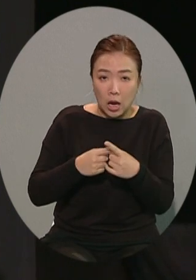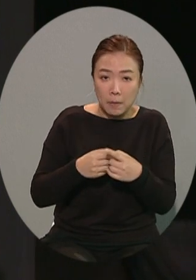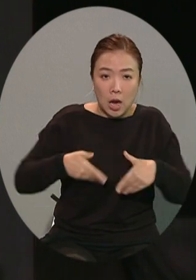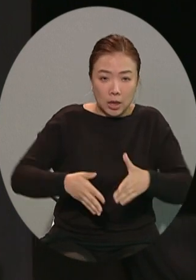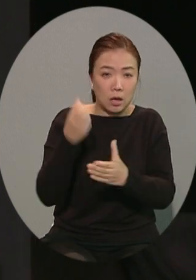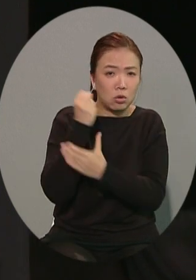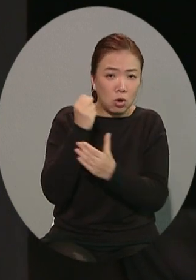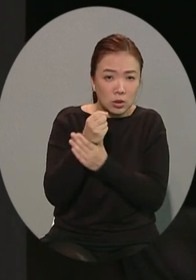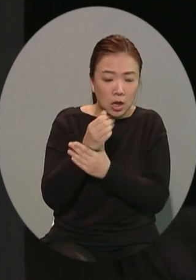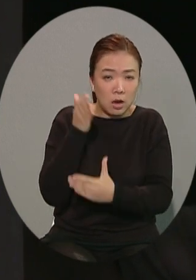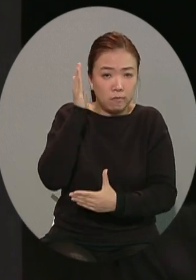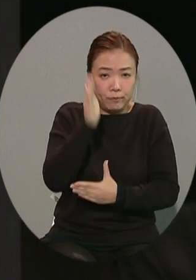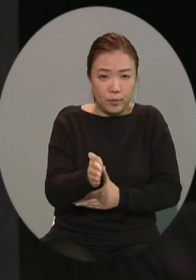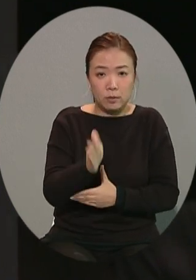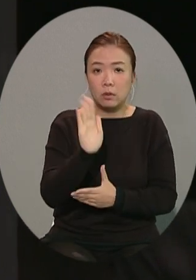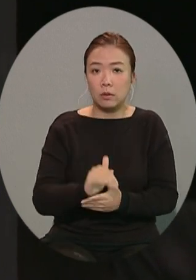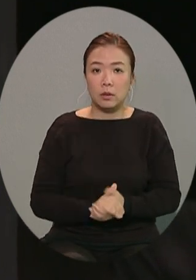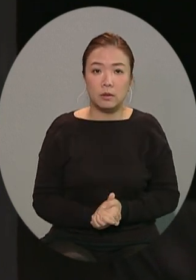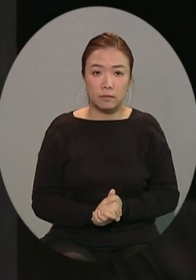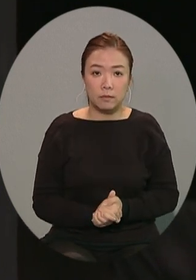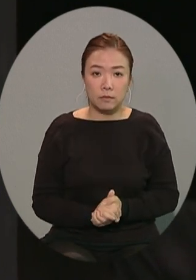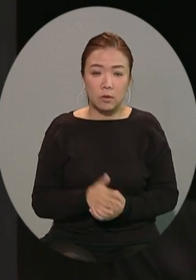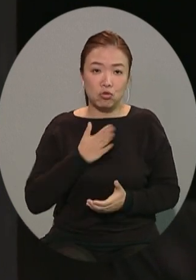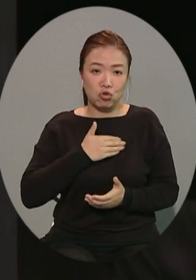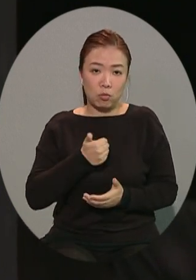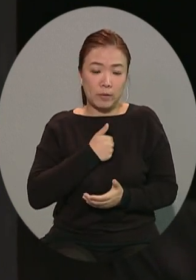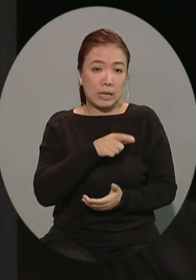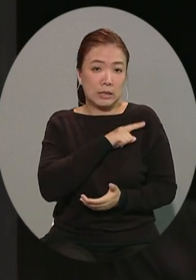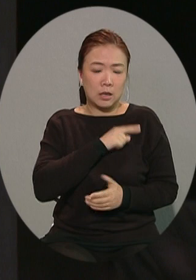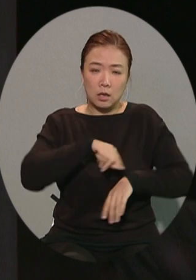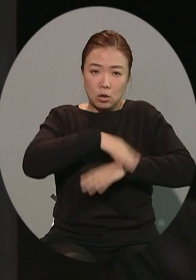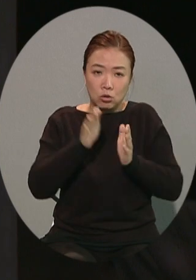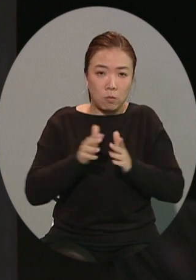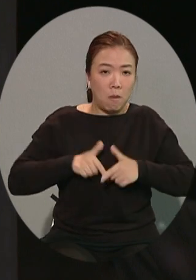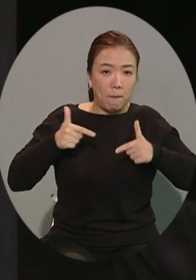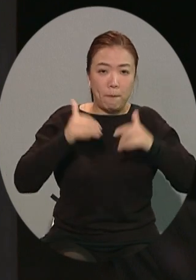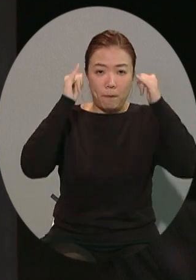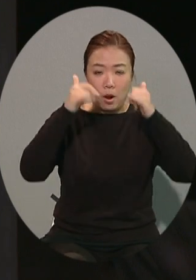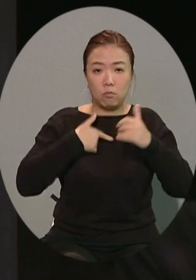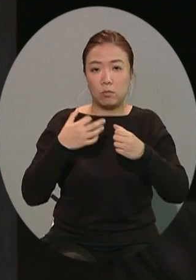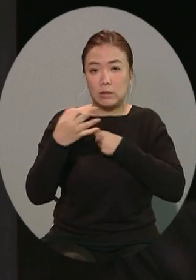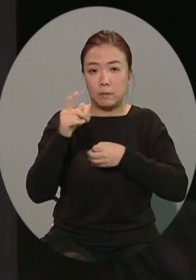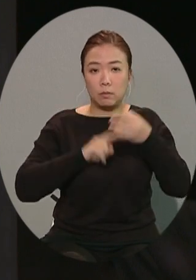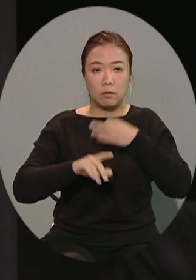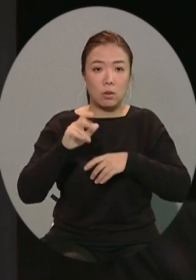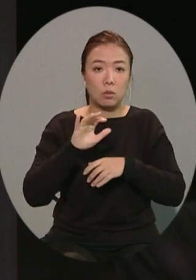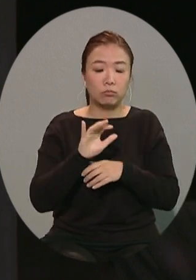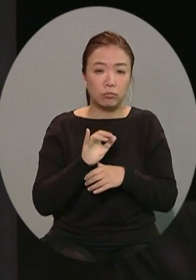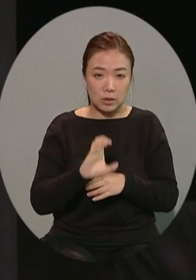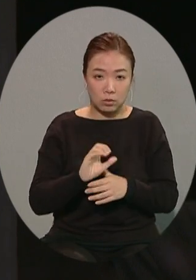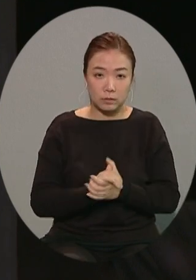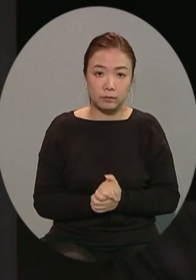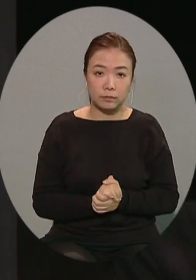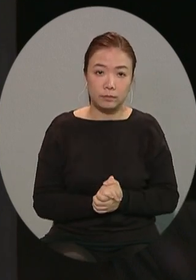的抗爭是最直接的辦法，裝備自己，全民勇武。我是三號周嘉誠，多謝。